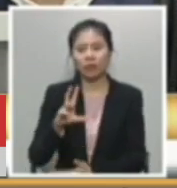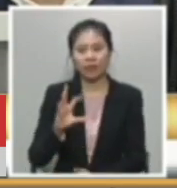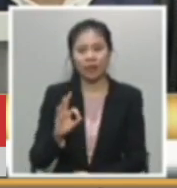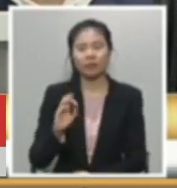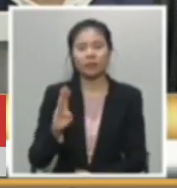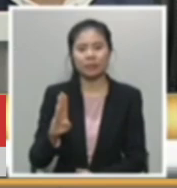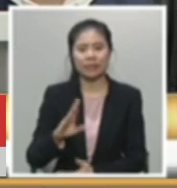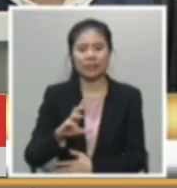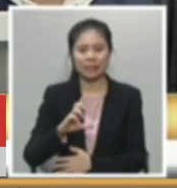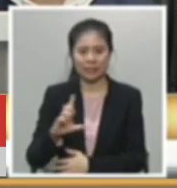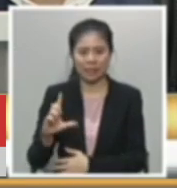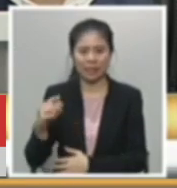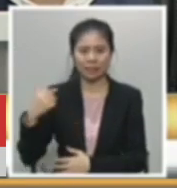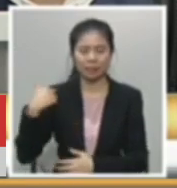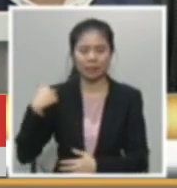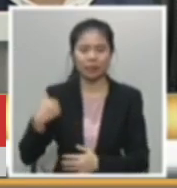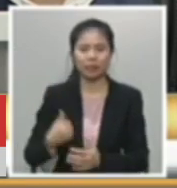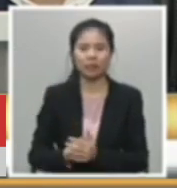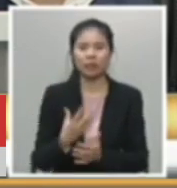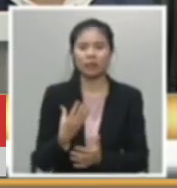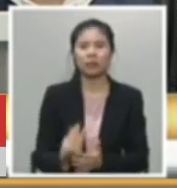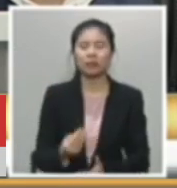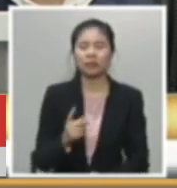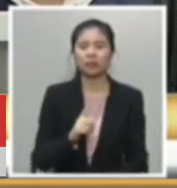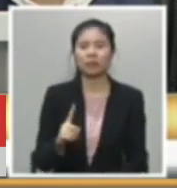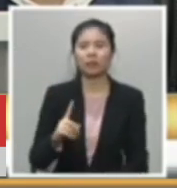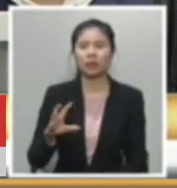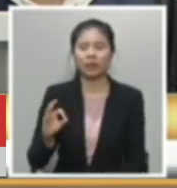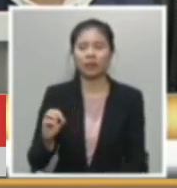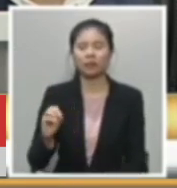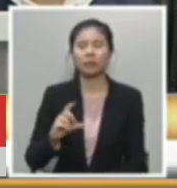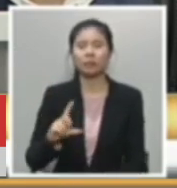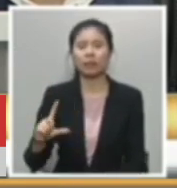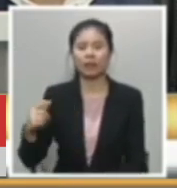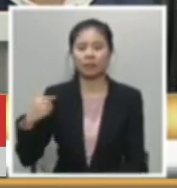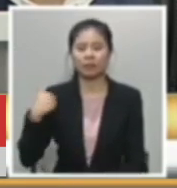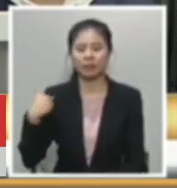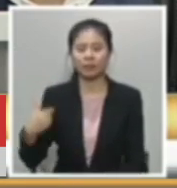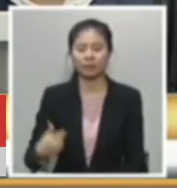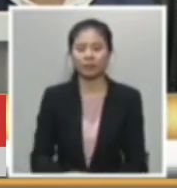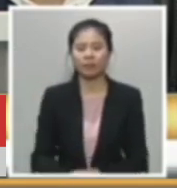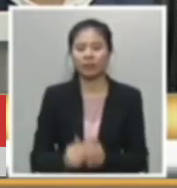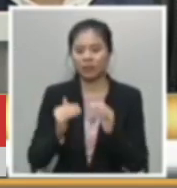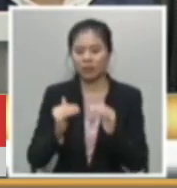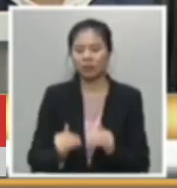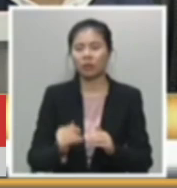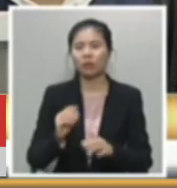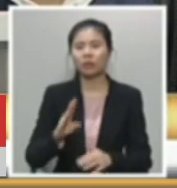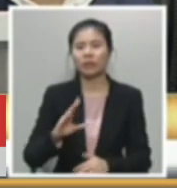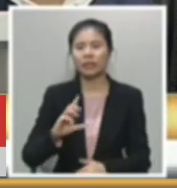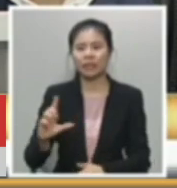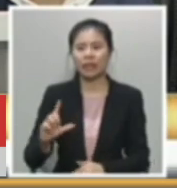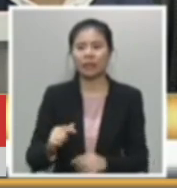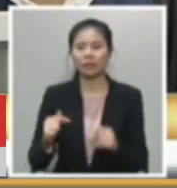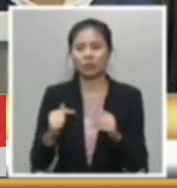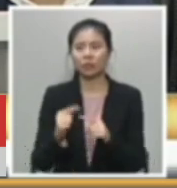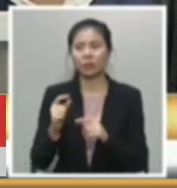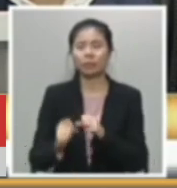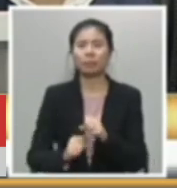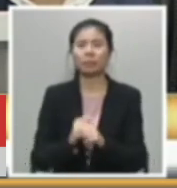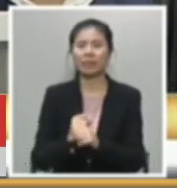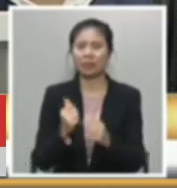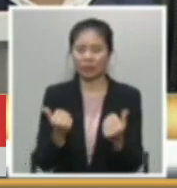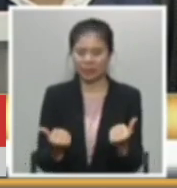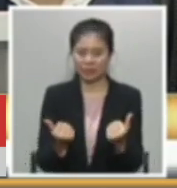194ล้านเศษเหลือ190ล้านเศษลดลง4ล้านในปีงบประมาณ